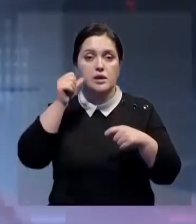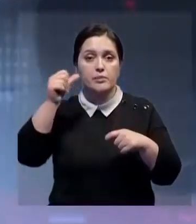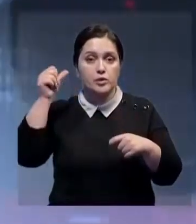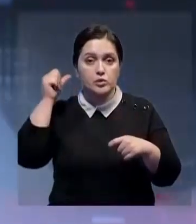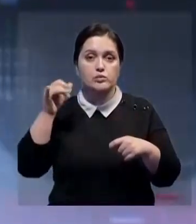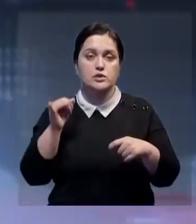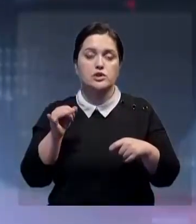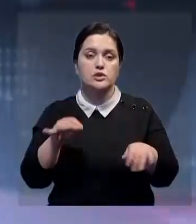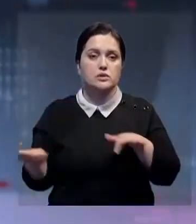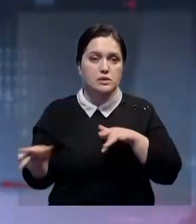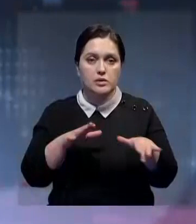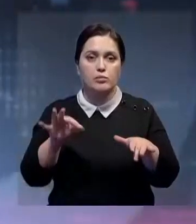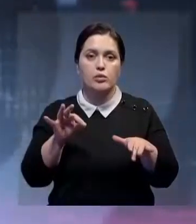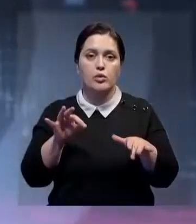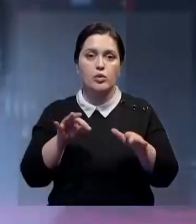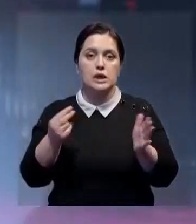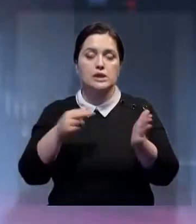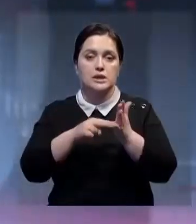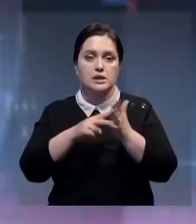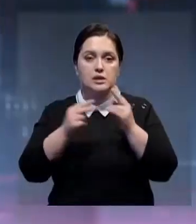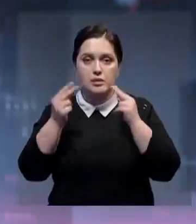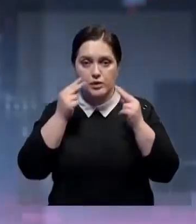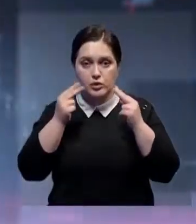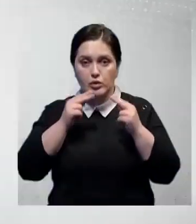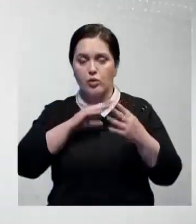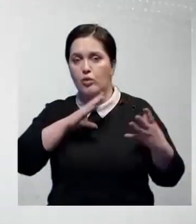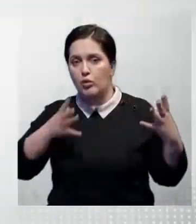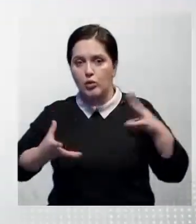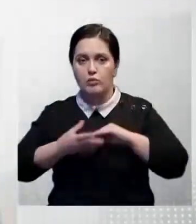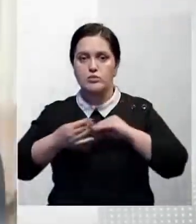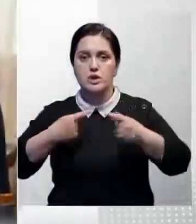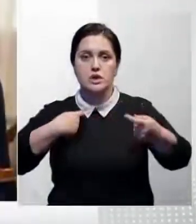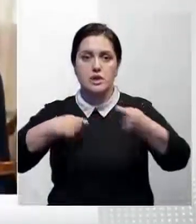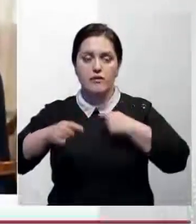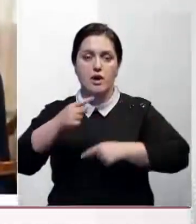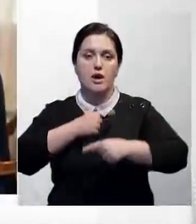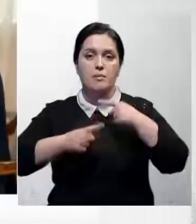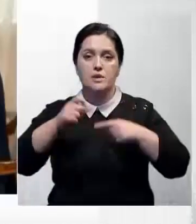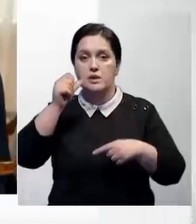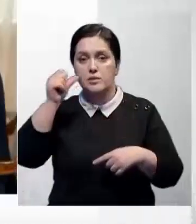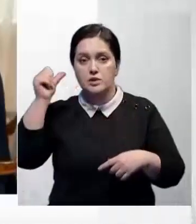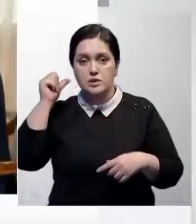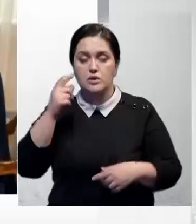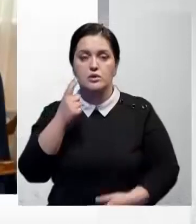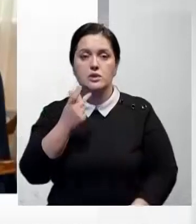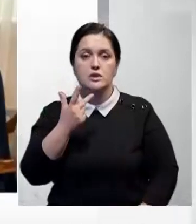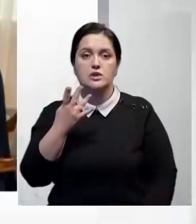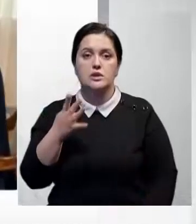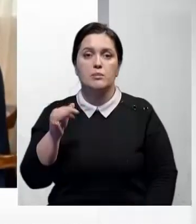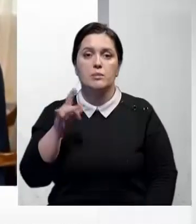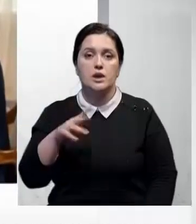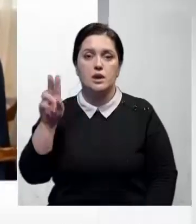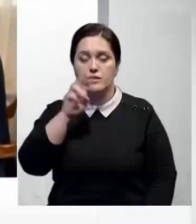принимаемых правительством по стабилизации цен на основные продукты питания. Общий объем товарооборота страны за прошлый год составил более